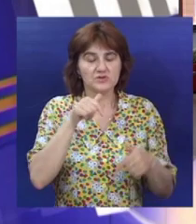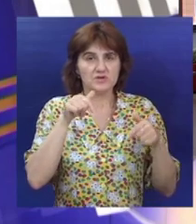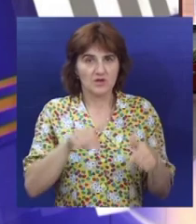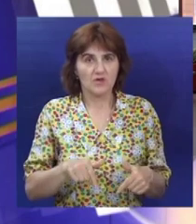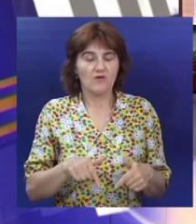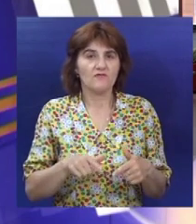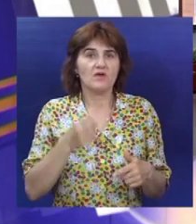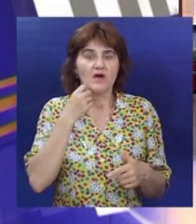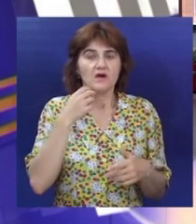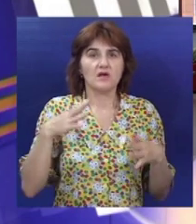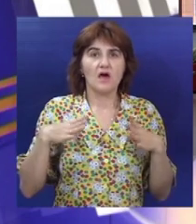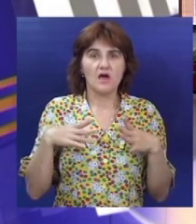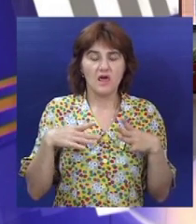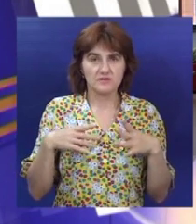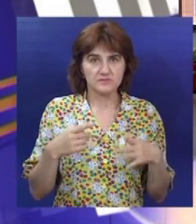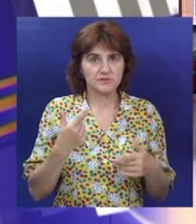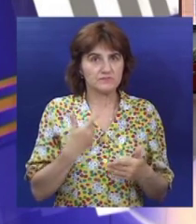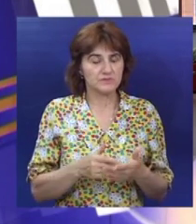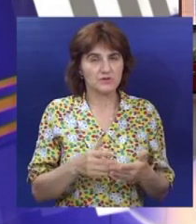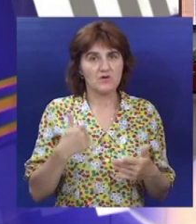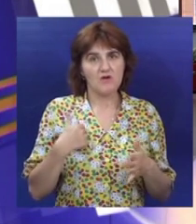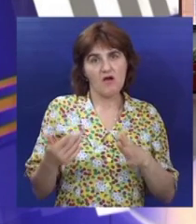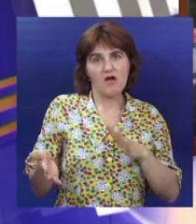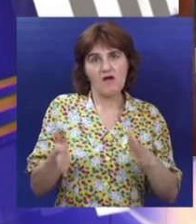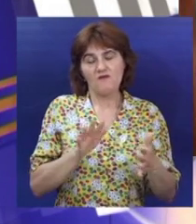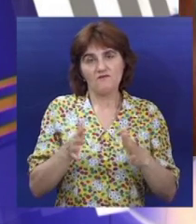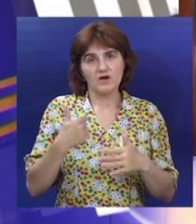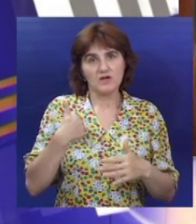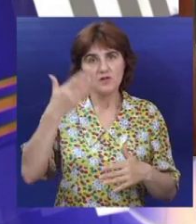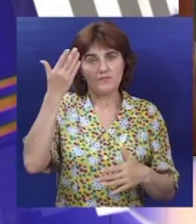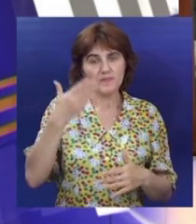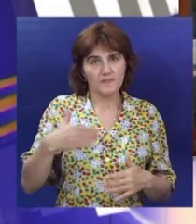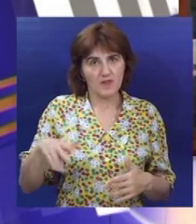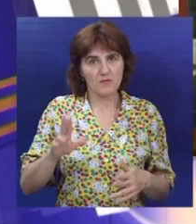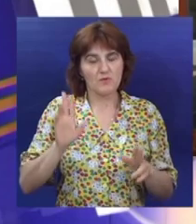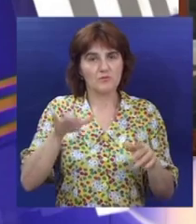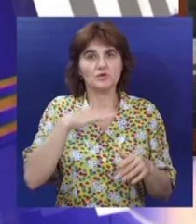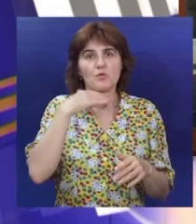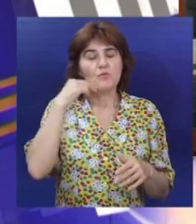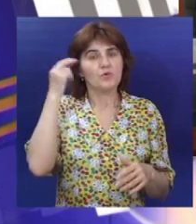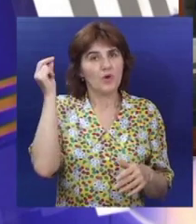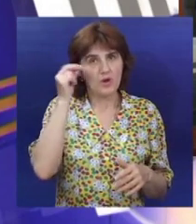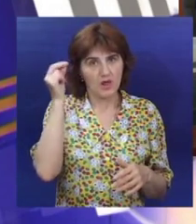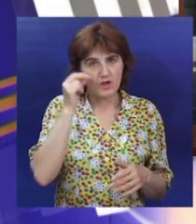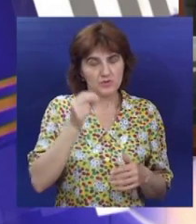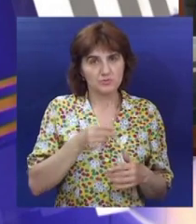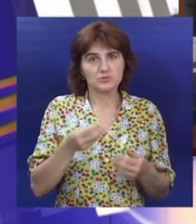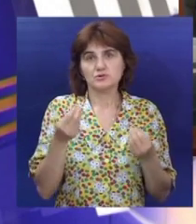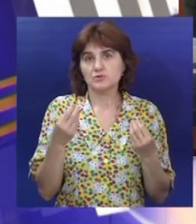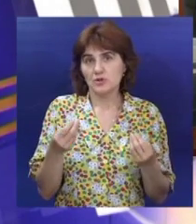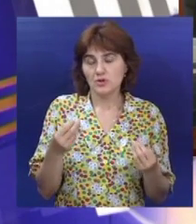za pohađanje ove vrste seminara tokom raspusta. Verovatno bih otišla na te seminare jer mislim da se svašta može tamo